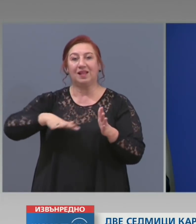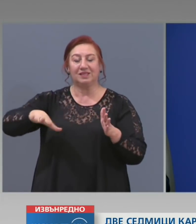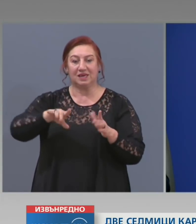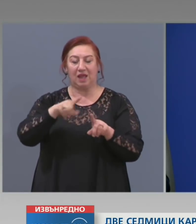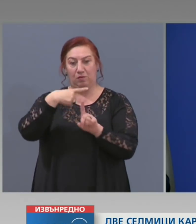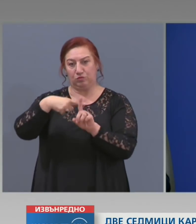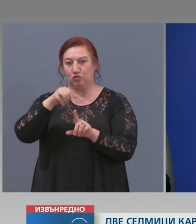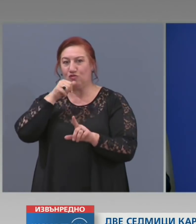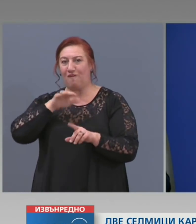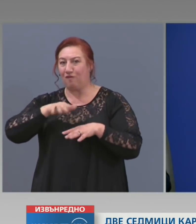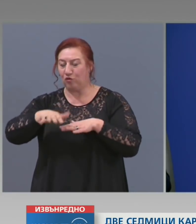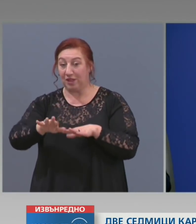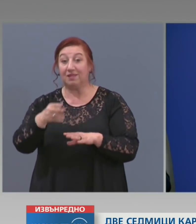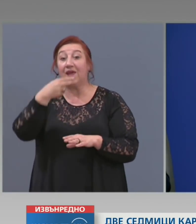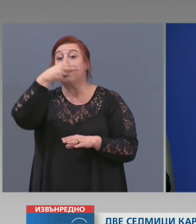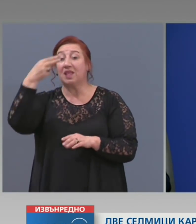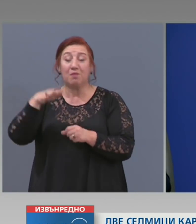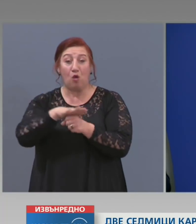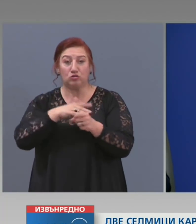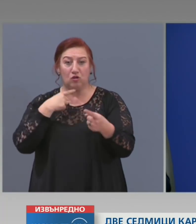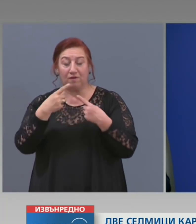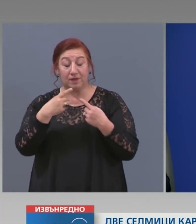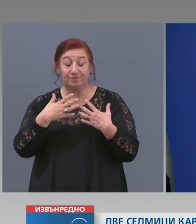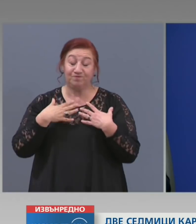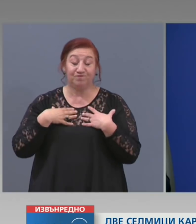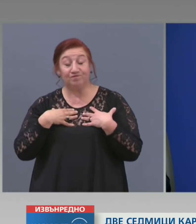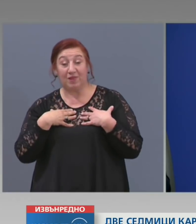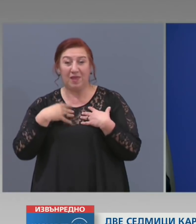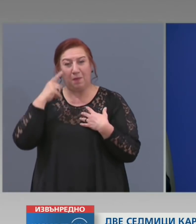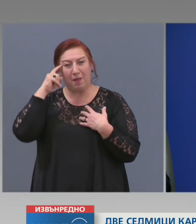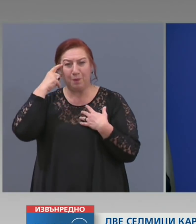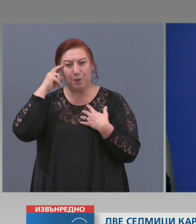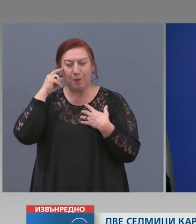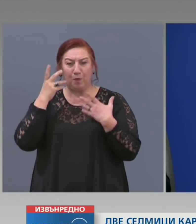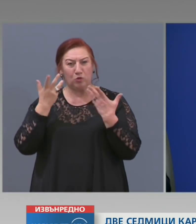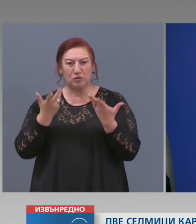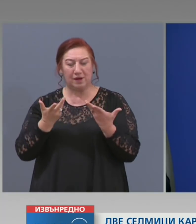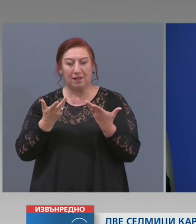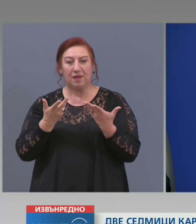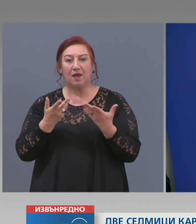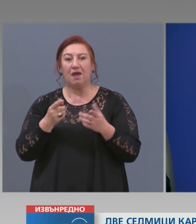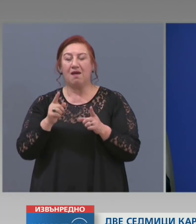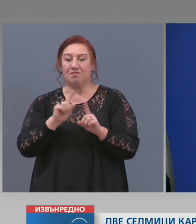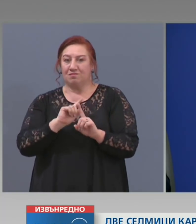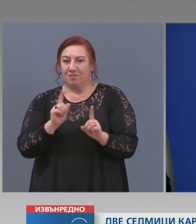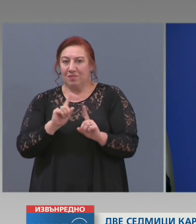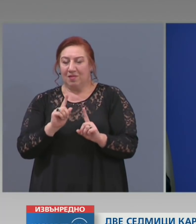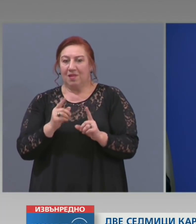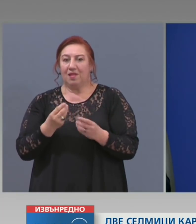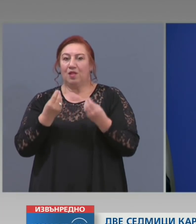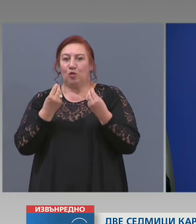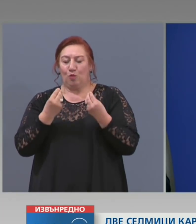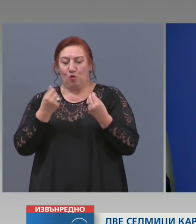Темата, която се дискутираше, че има подозрения за недоброто